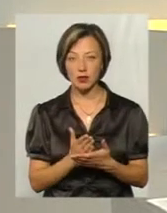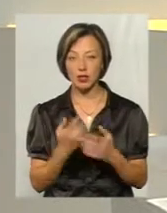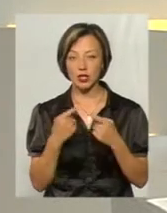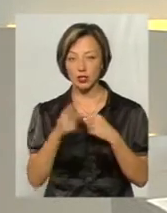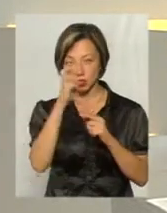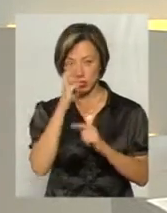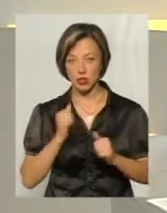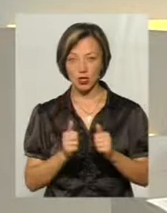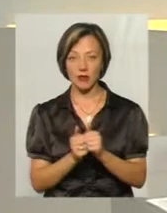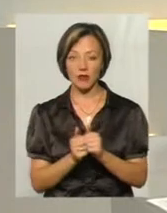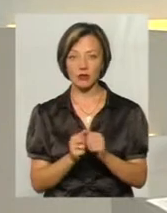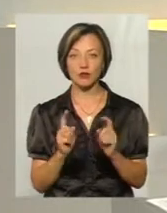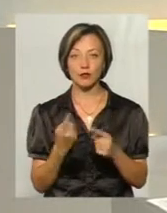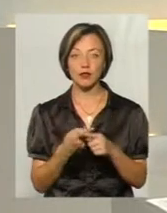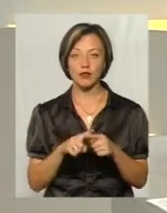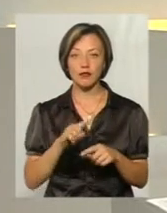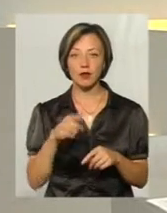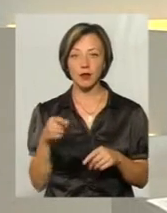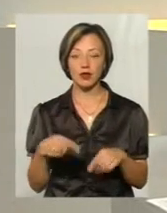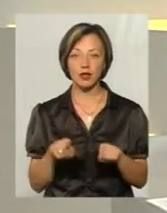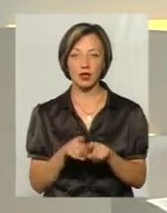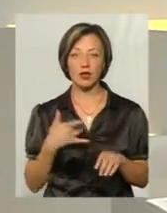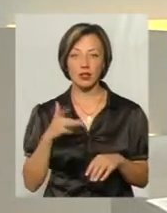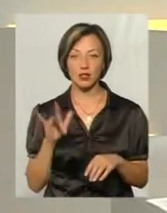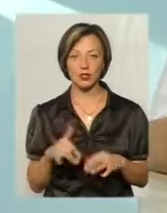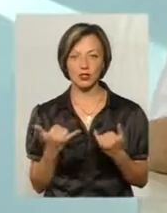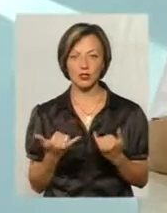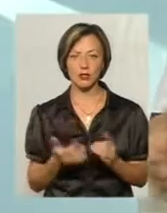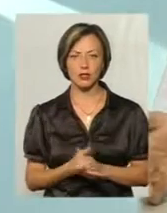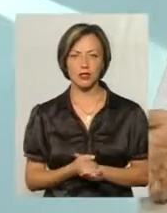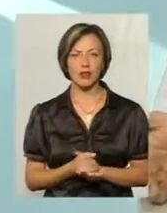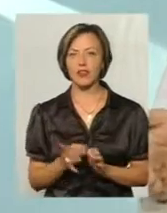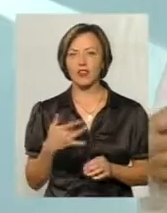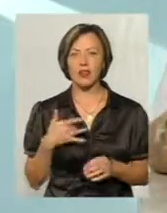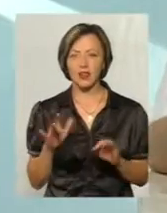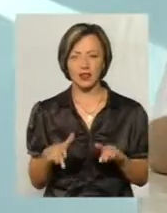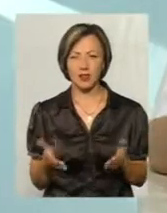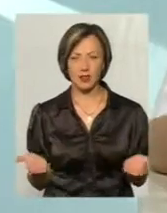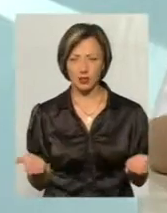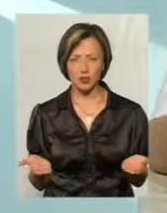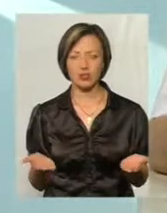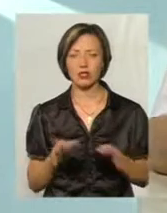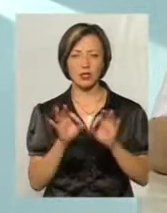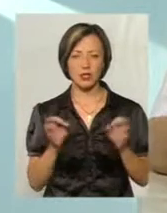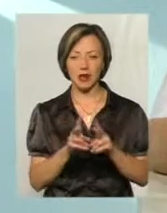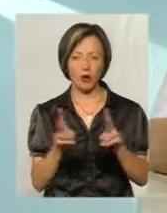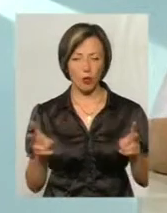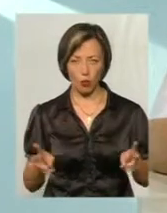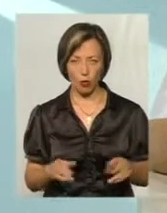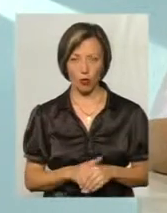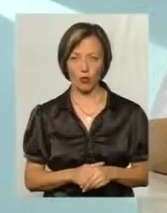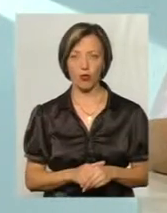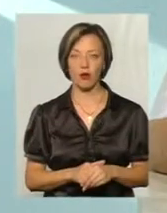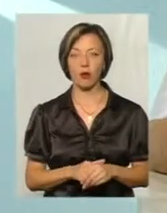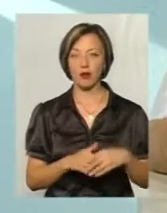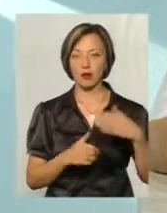іншій державі. Чому ці вимоги такі критичні, які вони зараз до вас чому ставлять? Чому не критичні? Вони не критичні ні для кого.